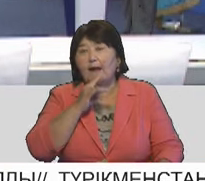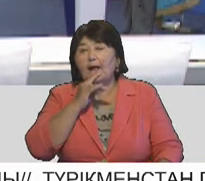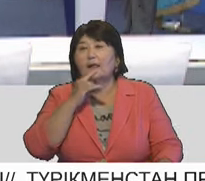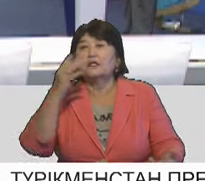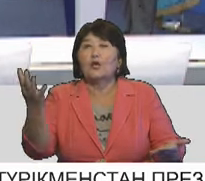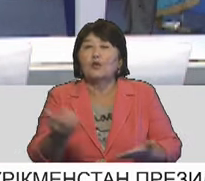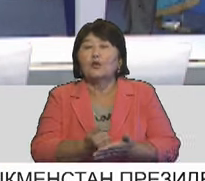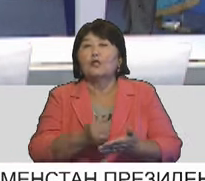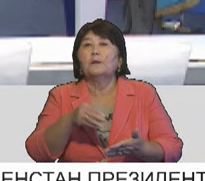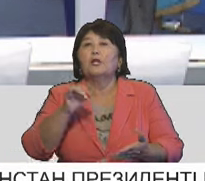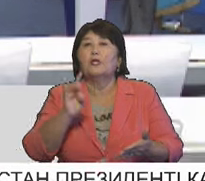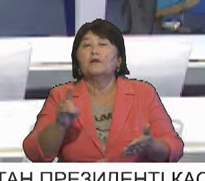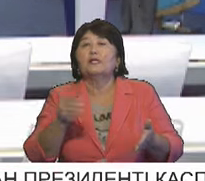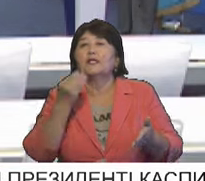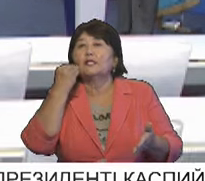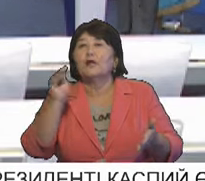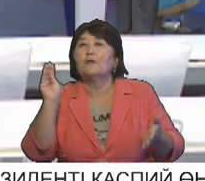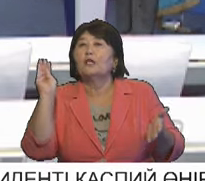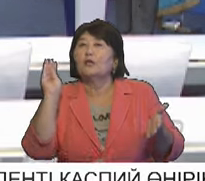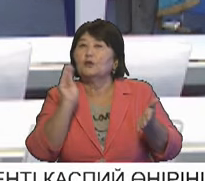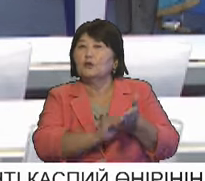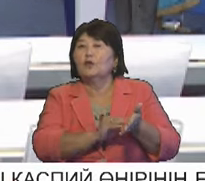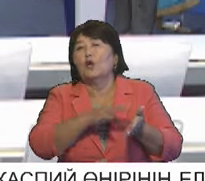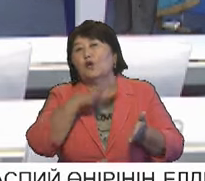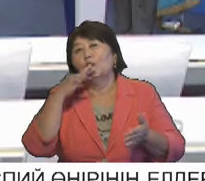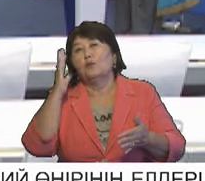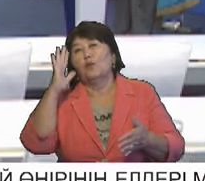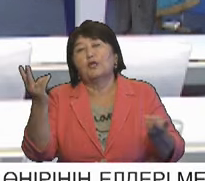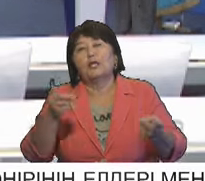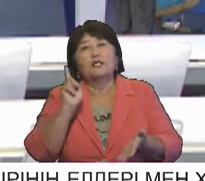өнді деген товар сапалы түрде көп болу керек деп есептейміз.